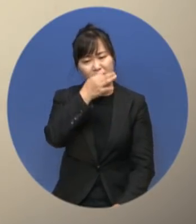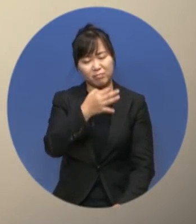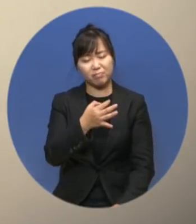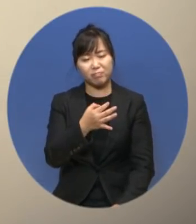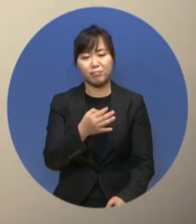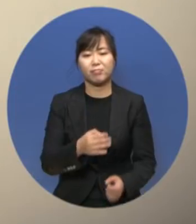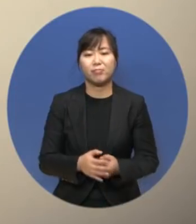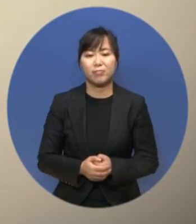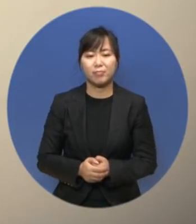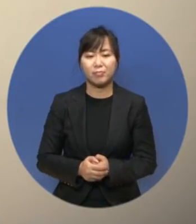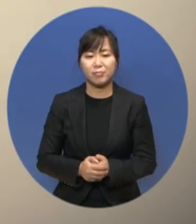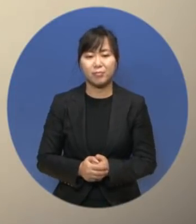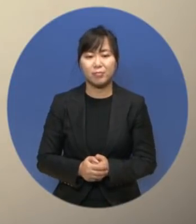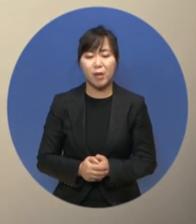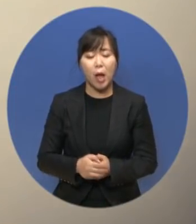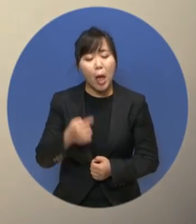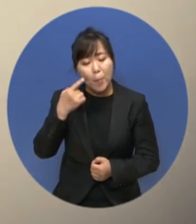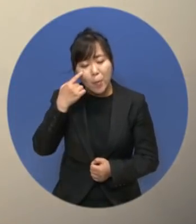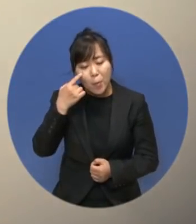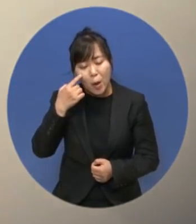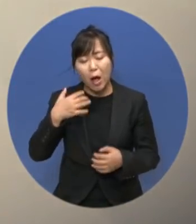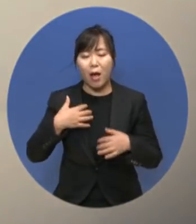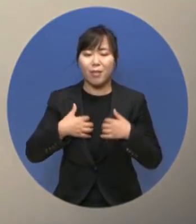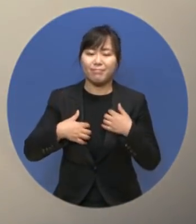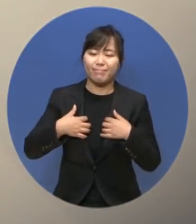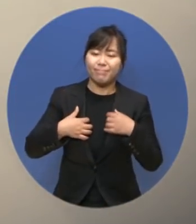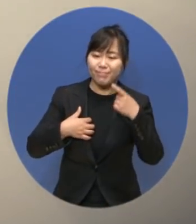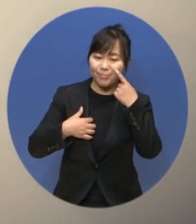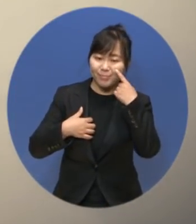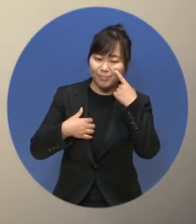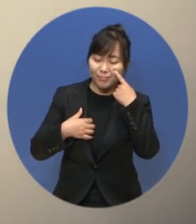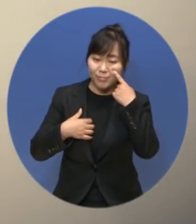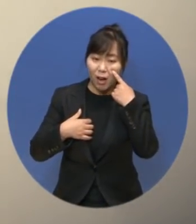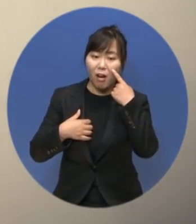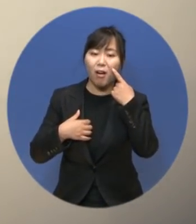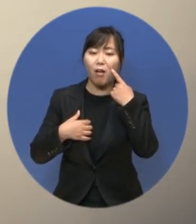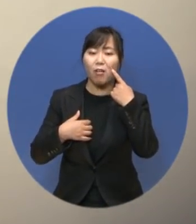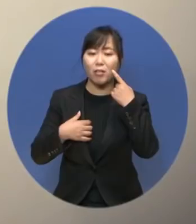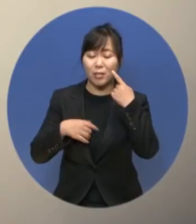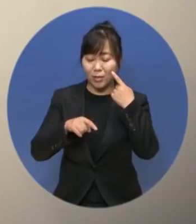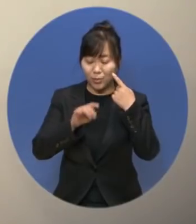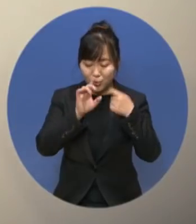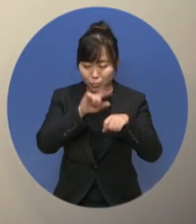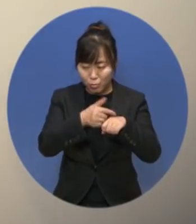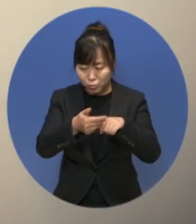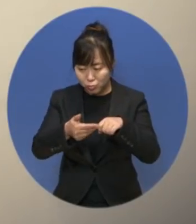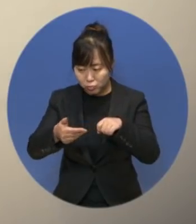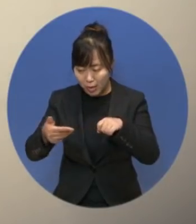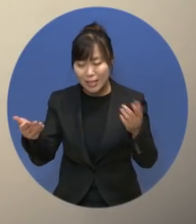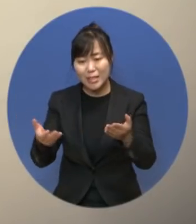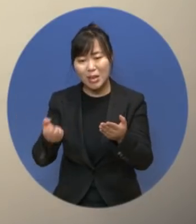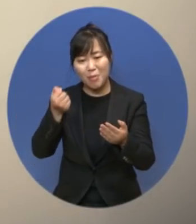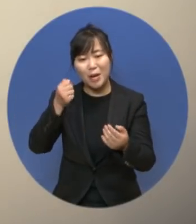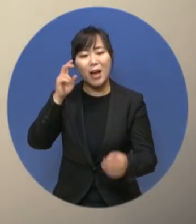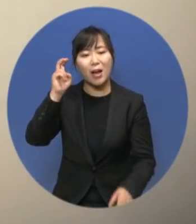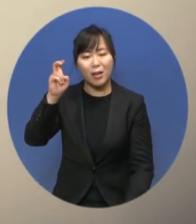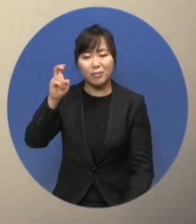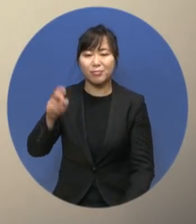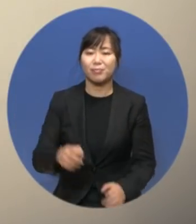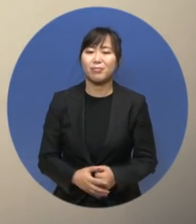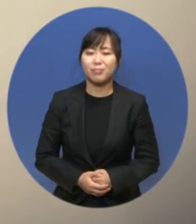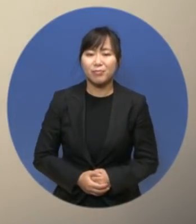것 같고요. 하다 보면 즐겨서 하다 보면 그게 직업이 되지 않을까라는 생각이